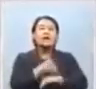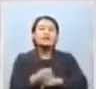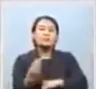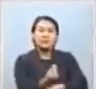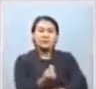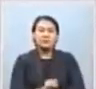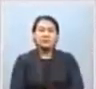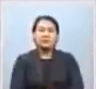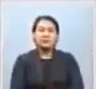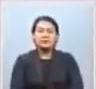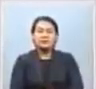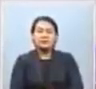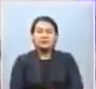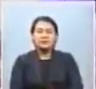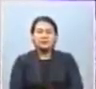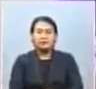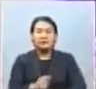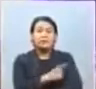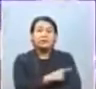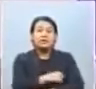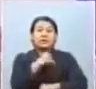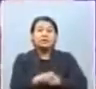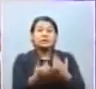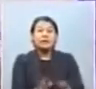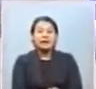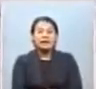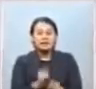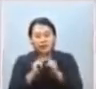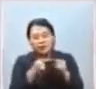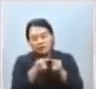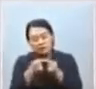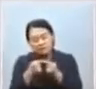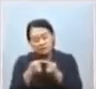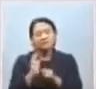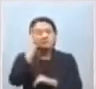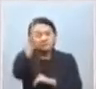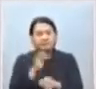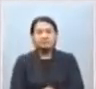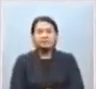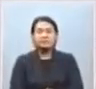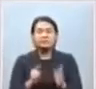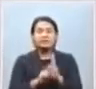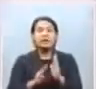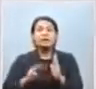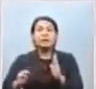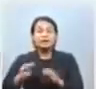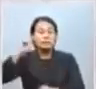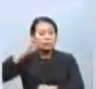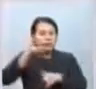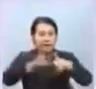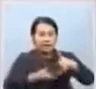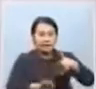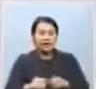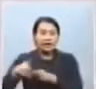แล้วก็จะขอดูแลจบปริญญาตรีแล้วค่อยมาว่ากันทีนี้นอกจากน้องแบมน้องแบมก็คือนางสาวปณิดายศปัญญาก็มีอีกคนนึงนะฮะ